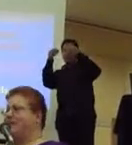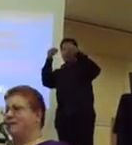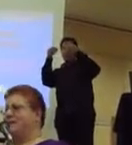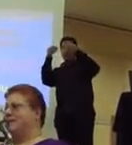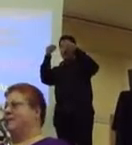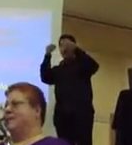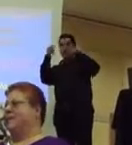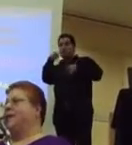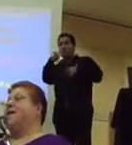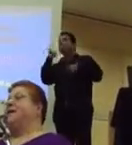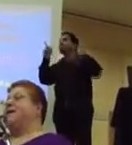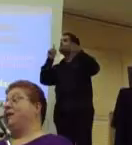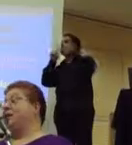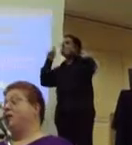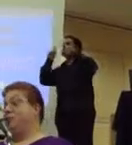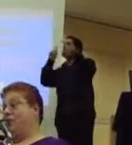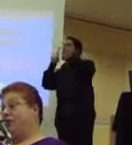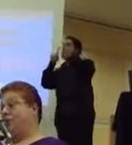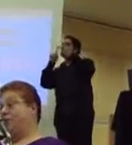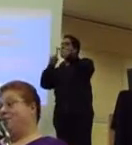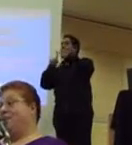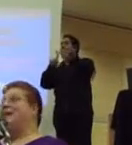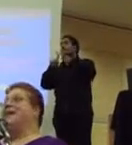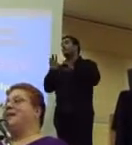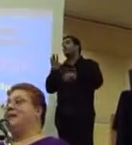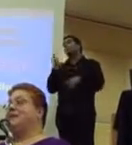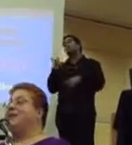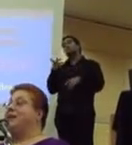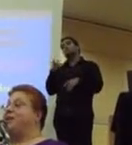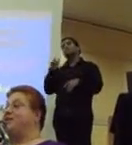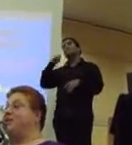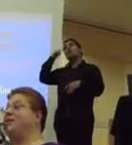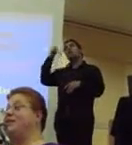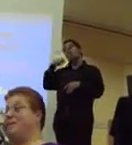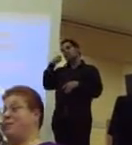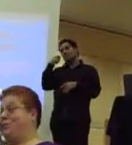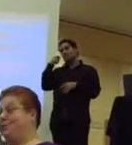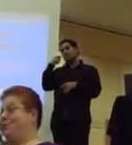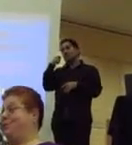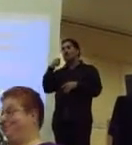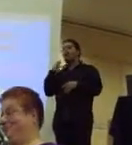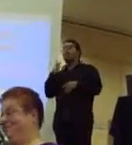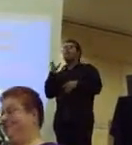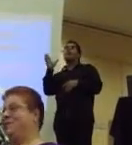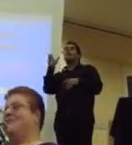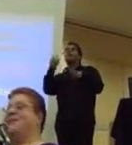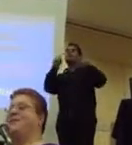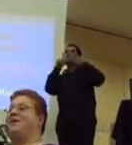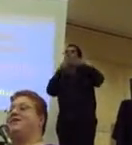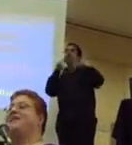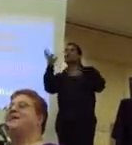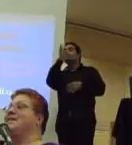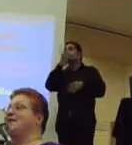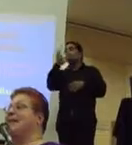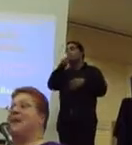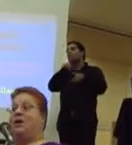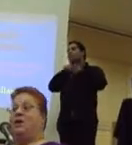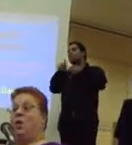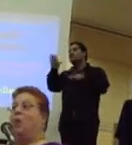κάνω συναντήσεις κυρίως για γονείς και αυτές οι συναντήσεις γίνονται σε παιδότοπους, μάλιστα που το